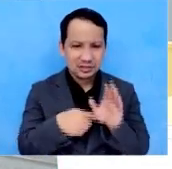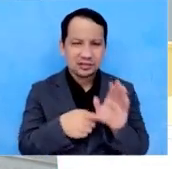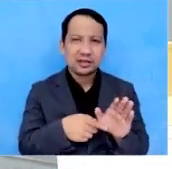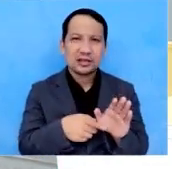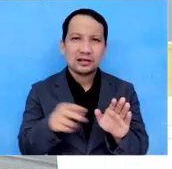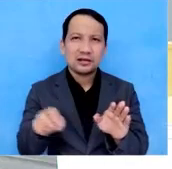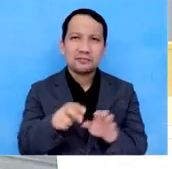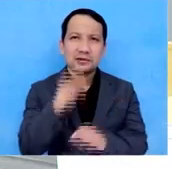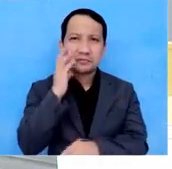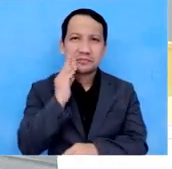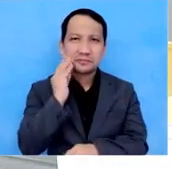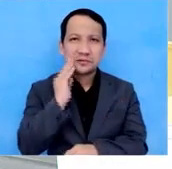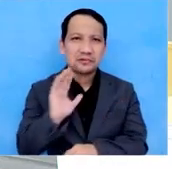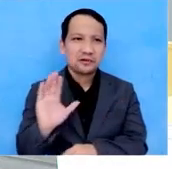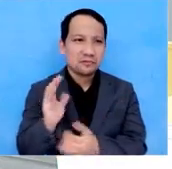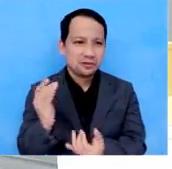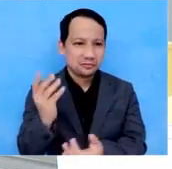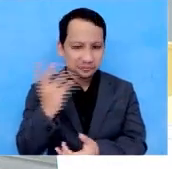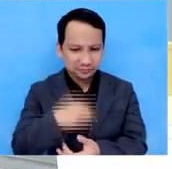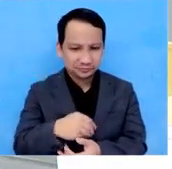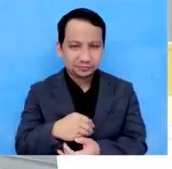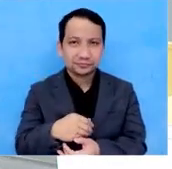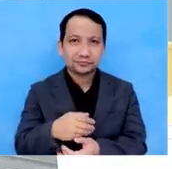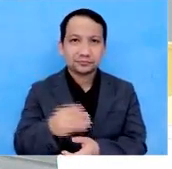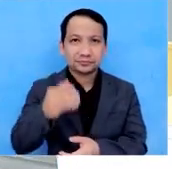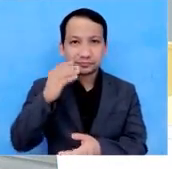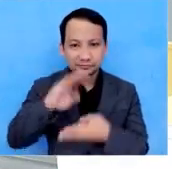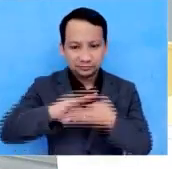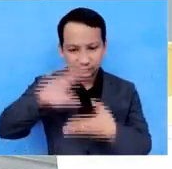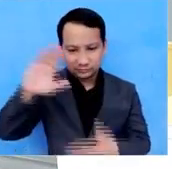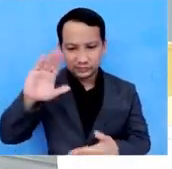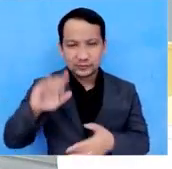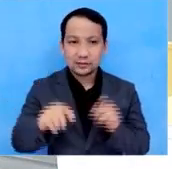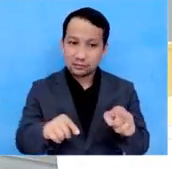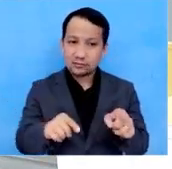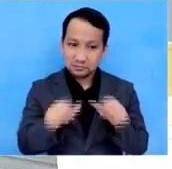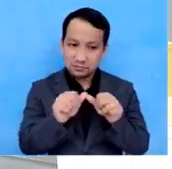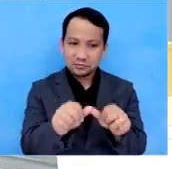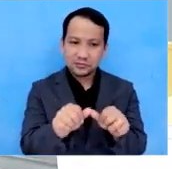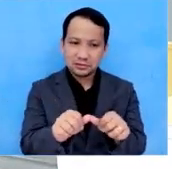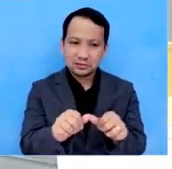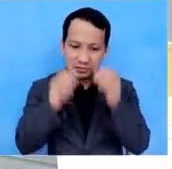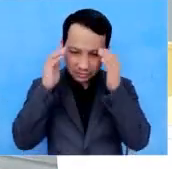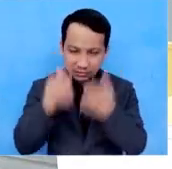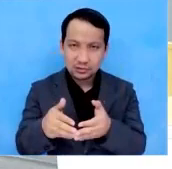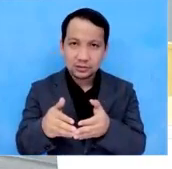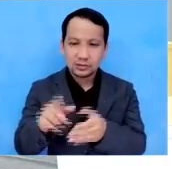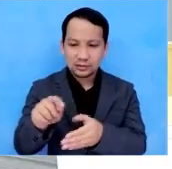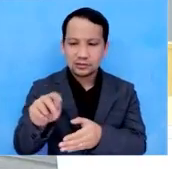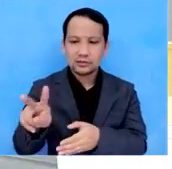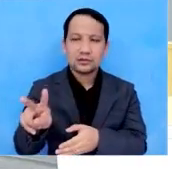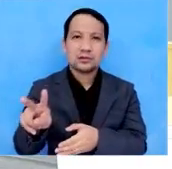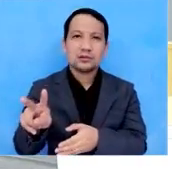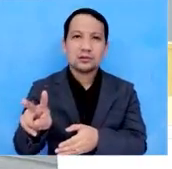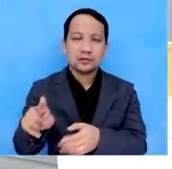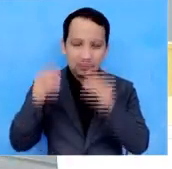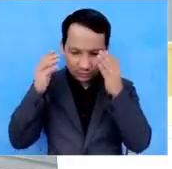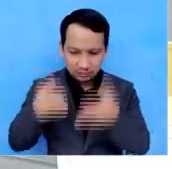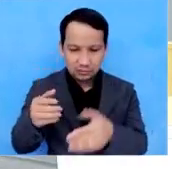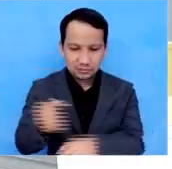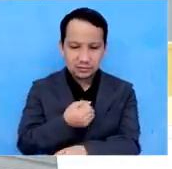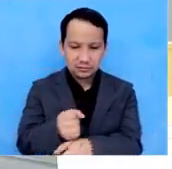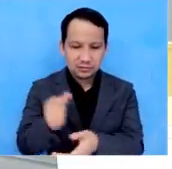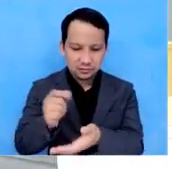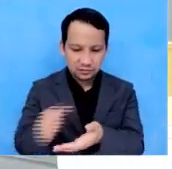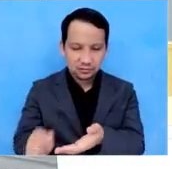yun na nga, ngayon gumagawa ng content, ng vlogs. Pero ikaw, mas nagpo-focus ka sa TV, nagpo-focus ka sa songwriting.